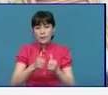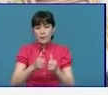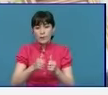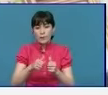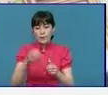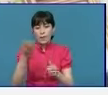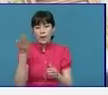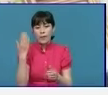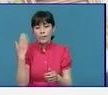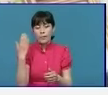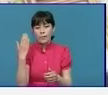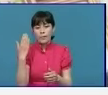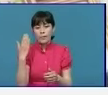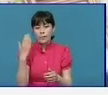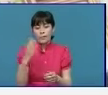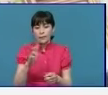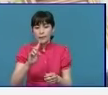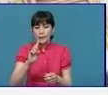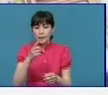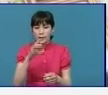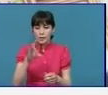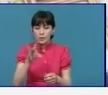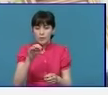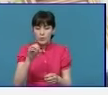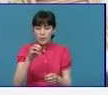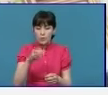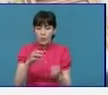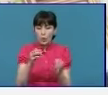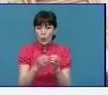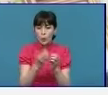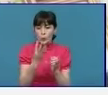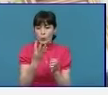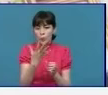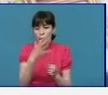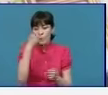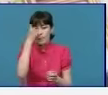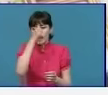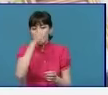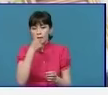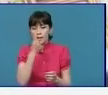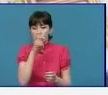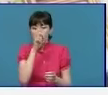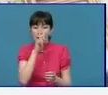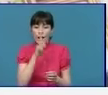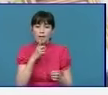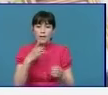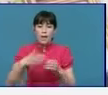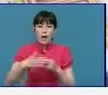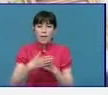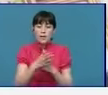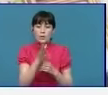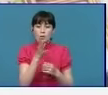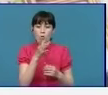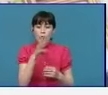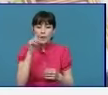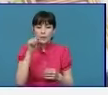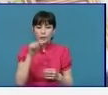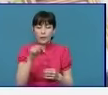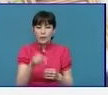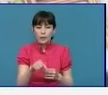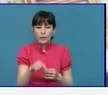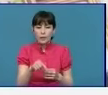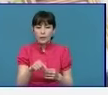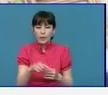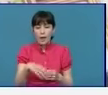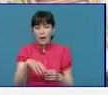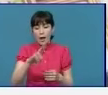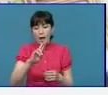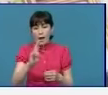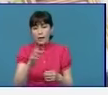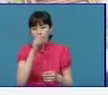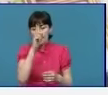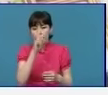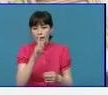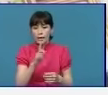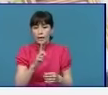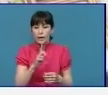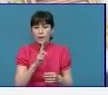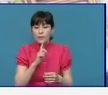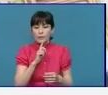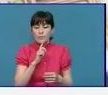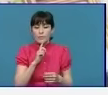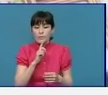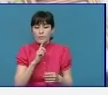Былтыр ең алғаш рет осы 14-15 жылғы сезонның ашылуы кезінде қазан айында